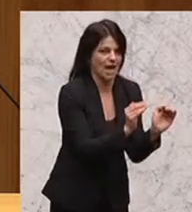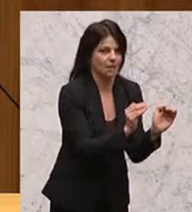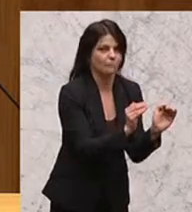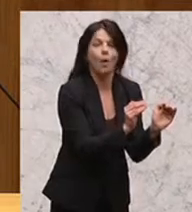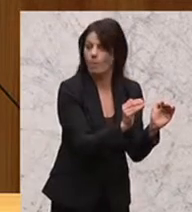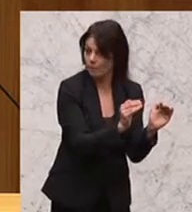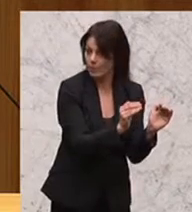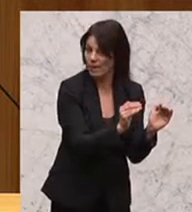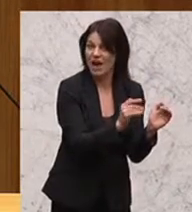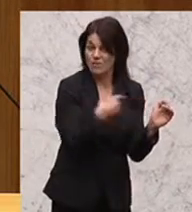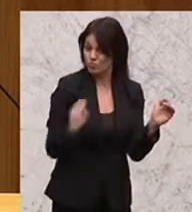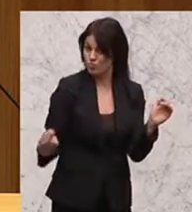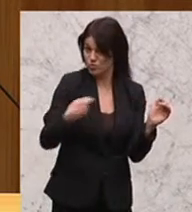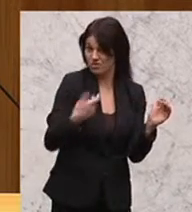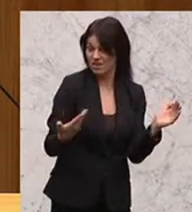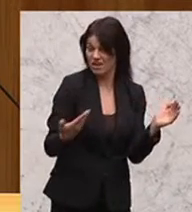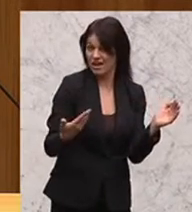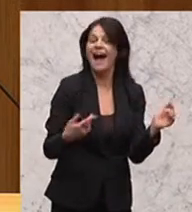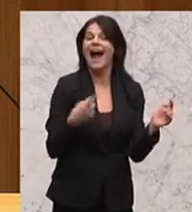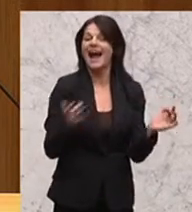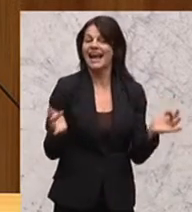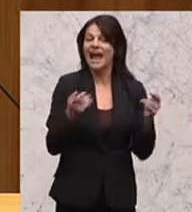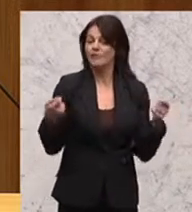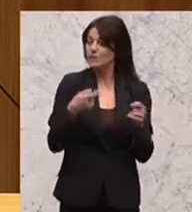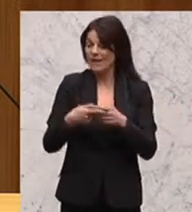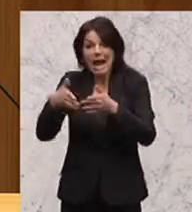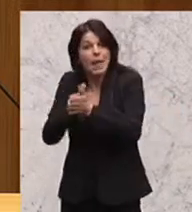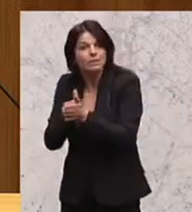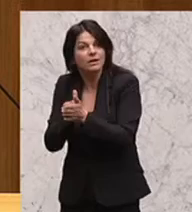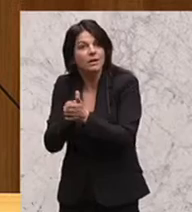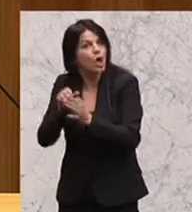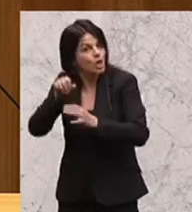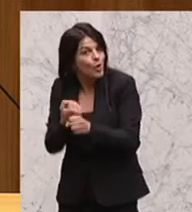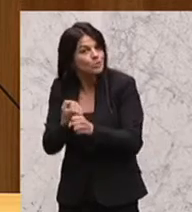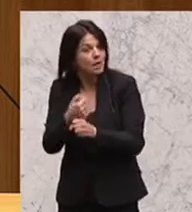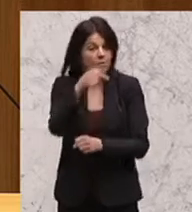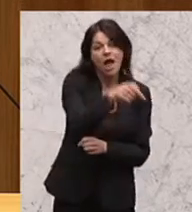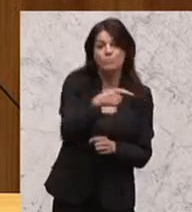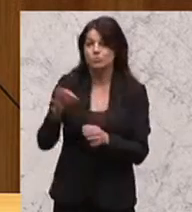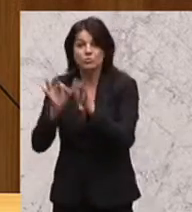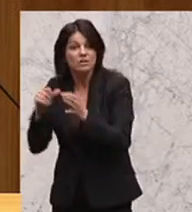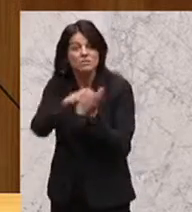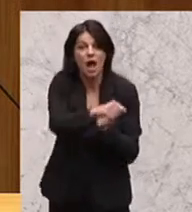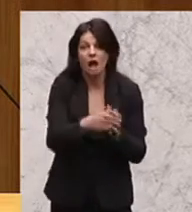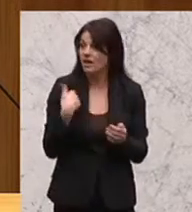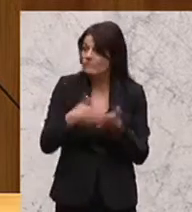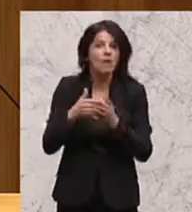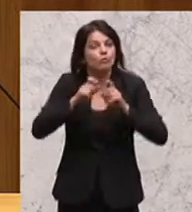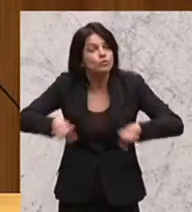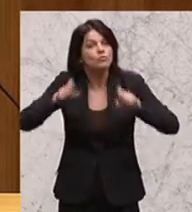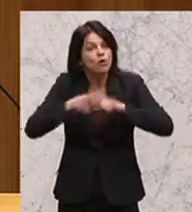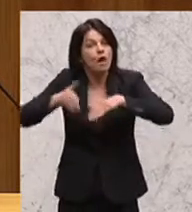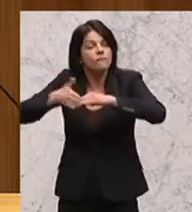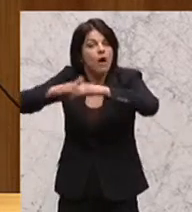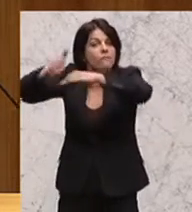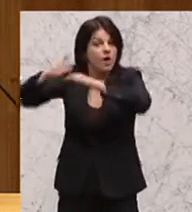anderen Seite kompensiert werden muss, auch wenn die Gegenfinanzierung funktioniert. Wir machen ja permanent Schulden. Das heißt, es geht ja überhaupt